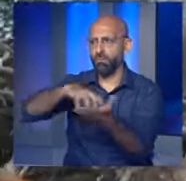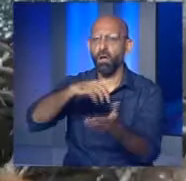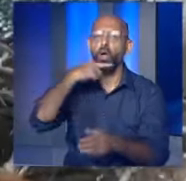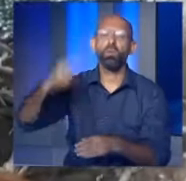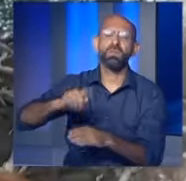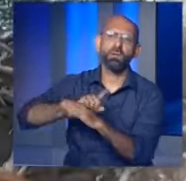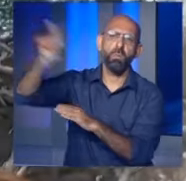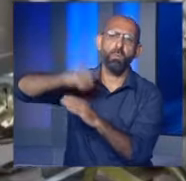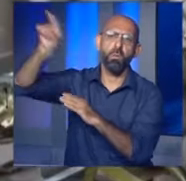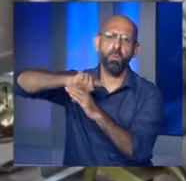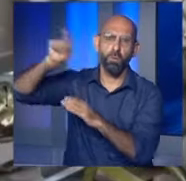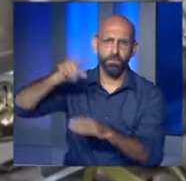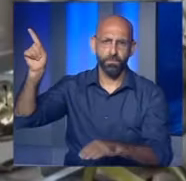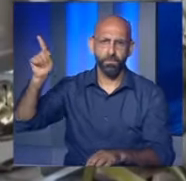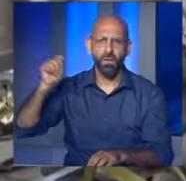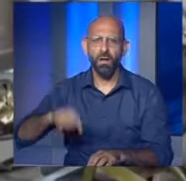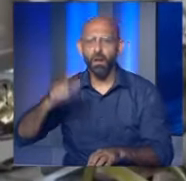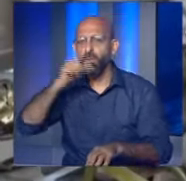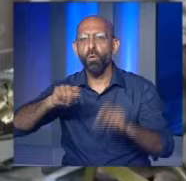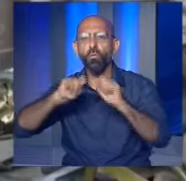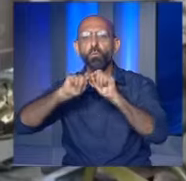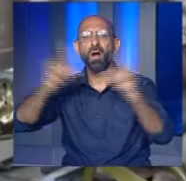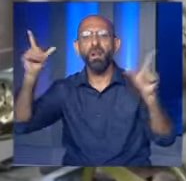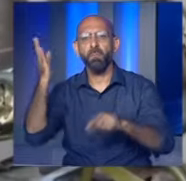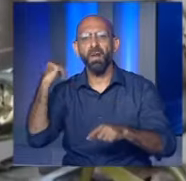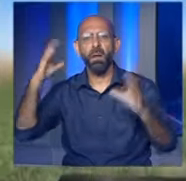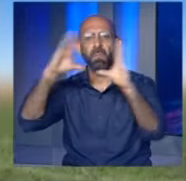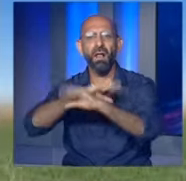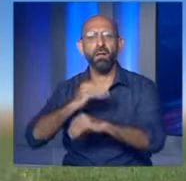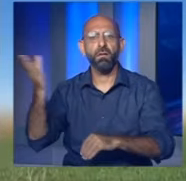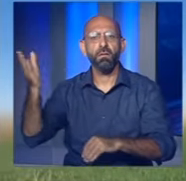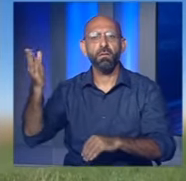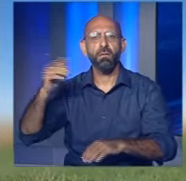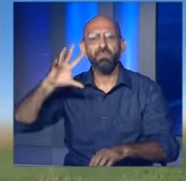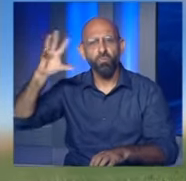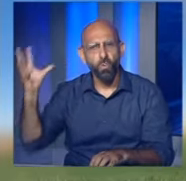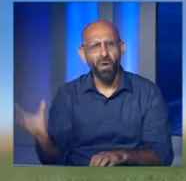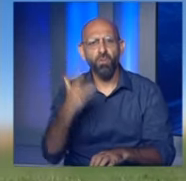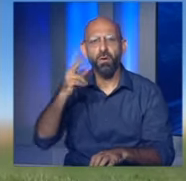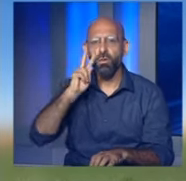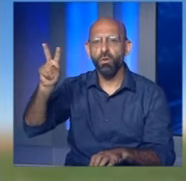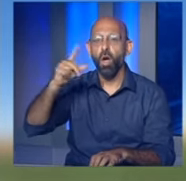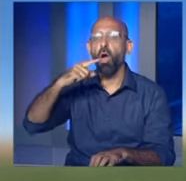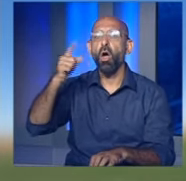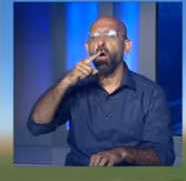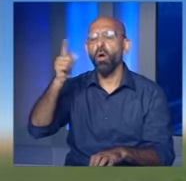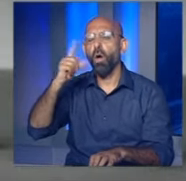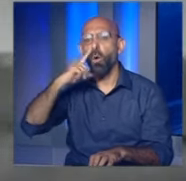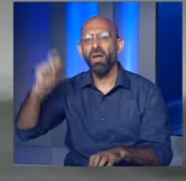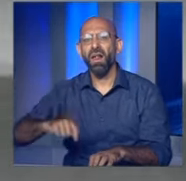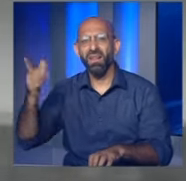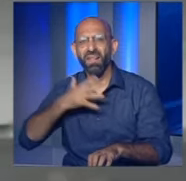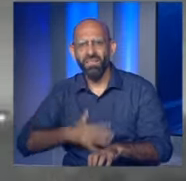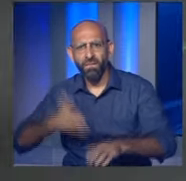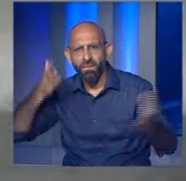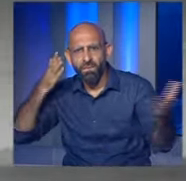وفرون وبرانس وا اوريول وبل جرود واوضحت الزاره في بيان ان خلال الليلات الماضيه تم احباط محاوله من جانب